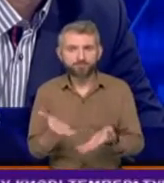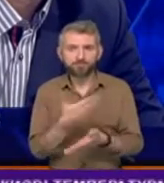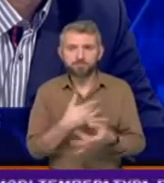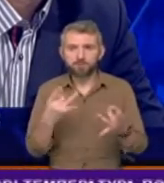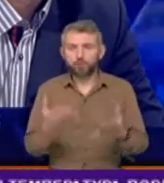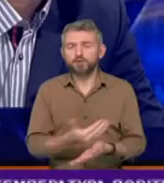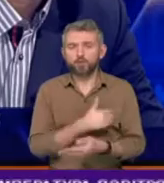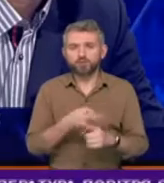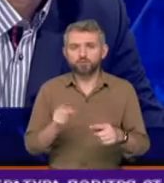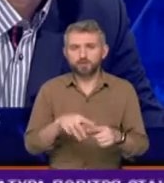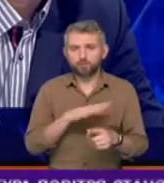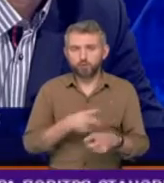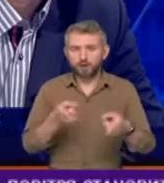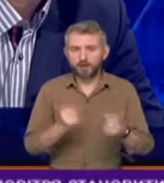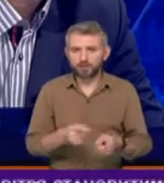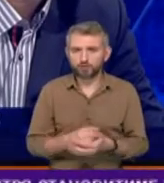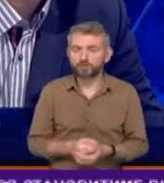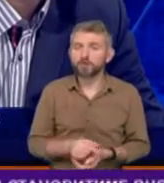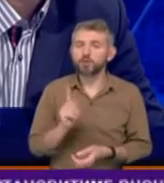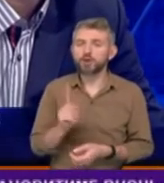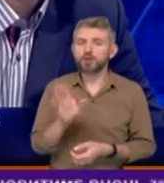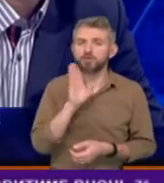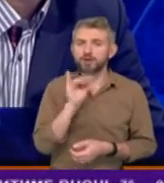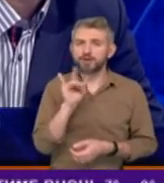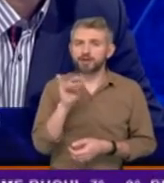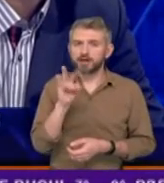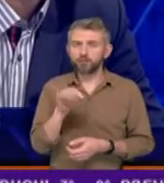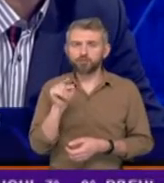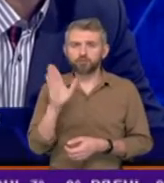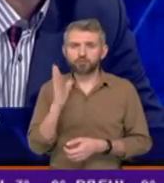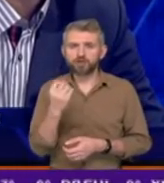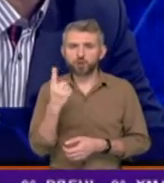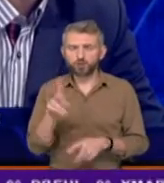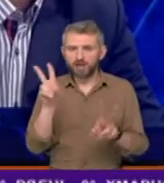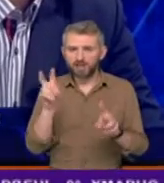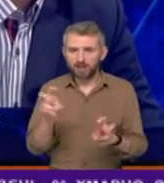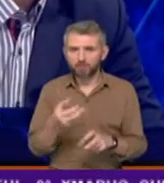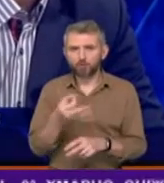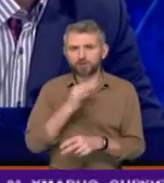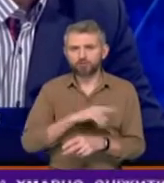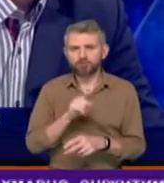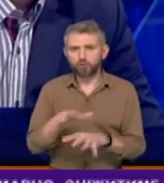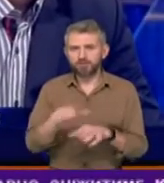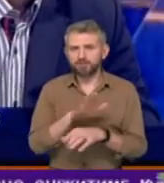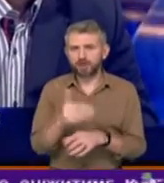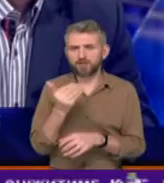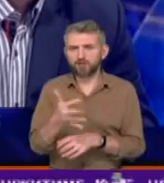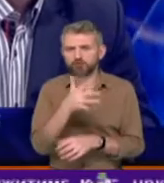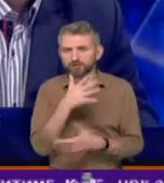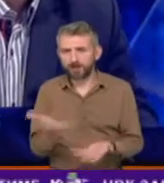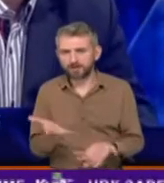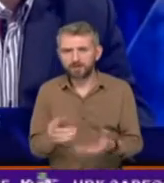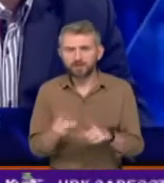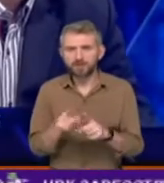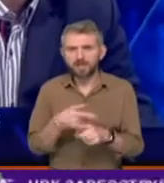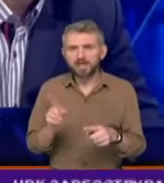просто хочемо, щоб це стало реальністю. До речі, пані Ірино, тут буде в нас ще одна тема. Вже користую, щоб не забирати ваш час. Все ж таки,